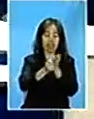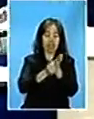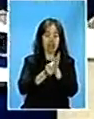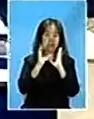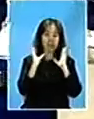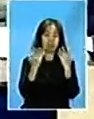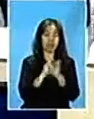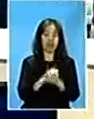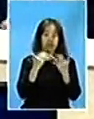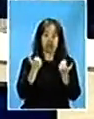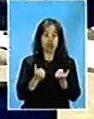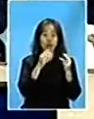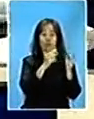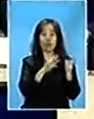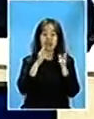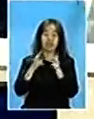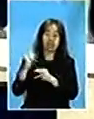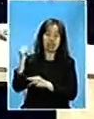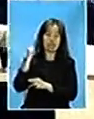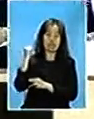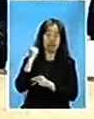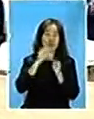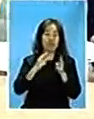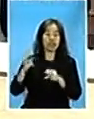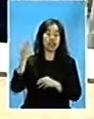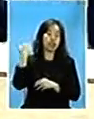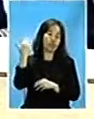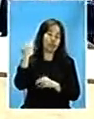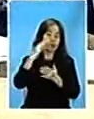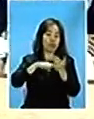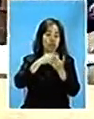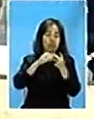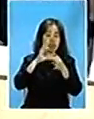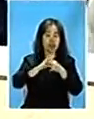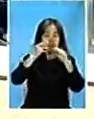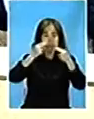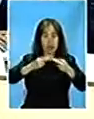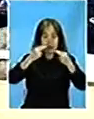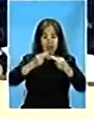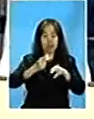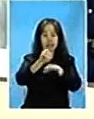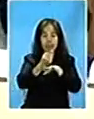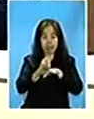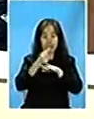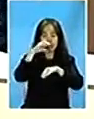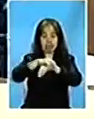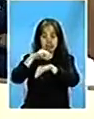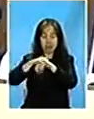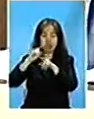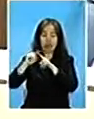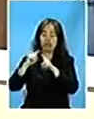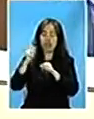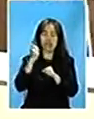นั้นเนี่ยวิธีเดิมๆวิธีเก่าๆในการใช้อาวุธในการปราบปรามแบบเดิมเนี่ยไม่สำเร็จ